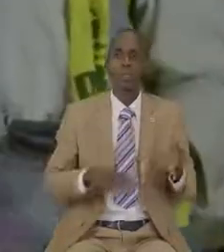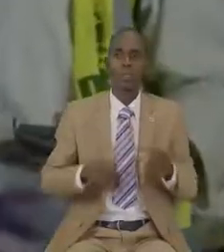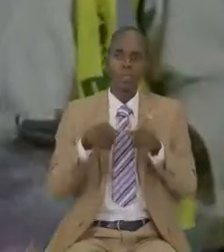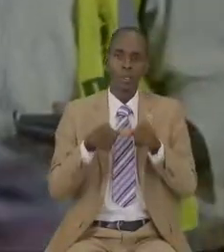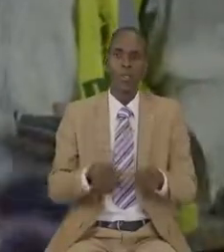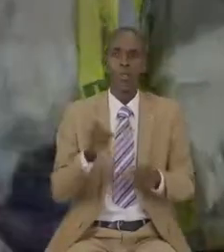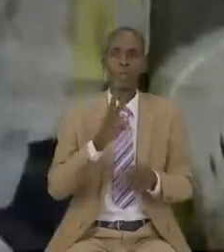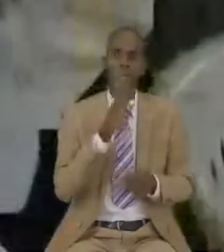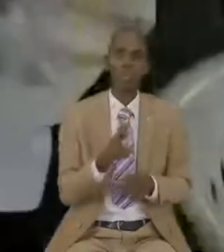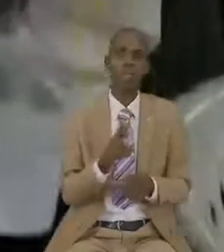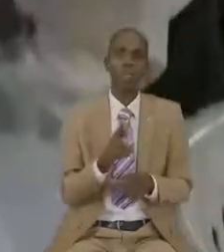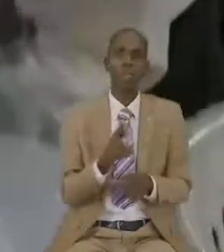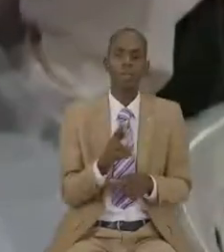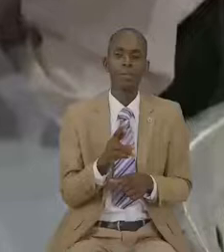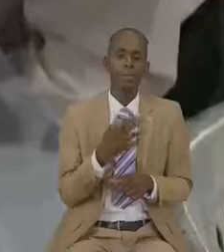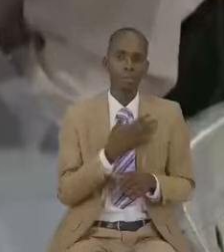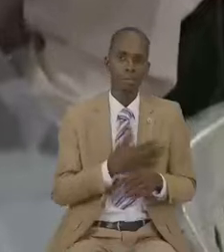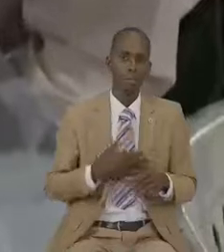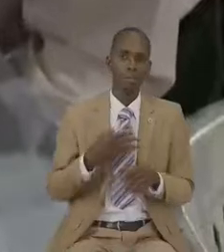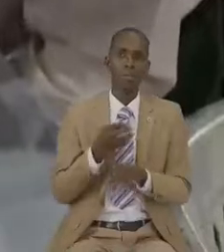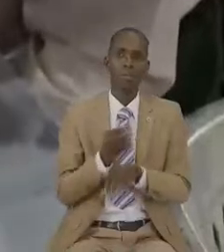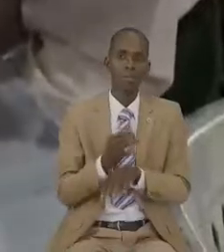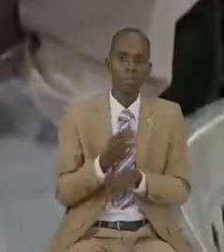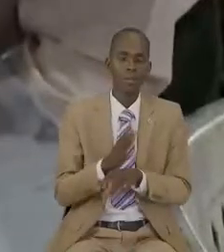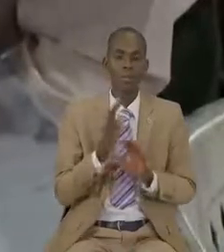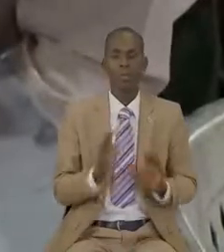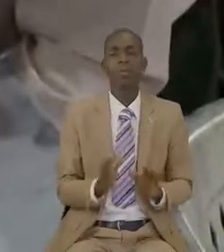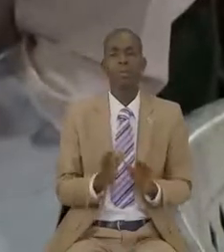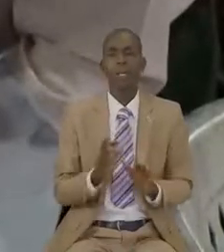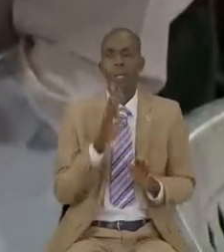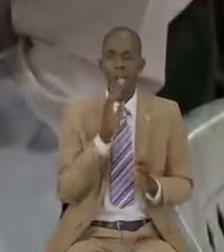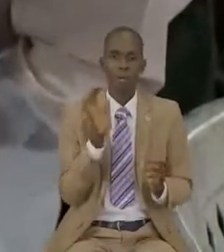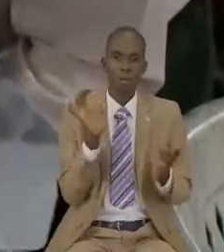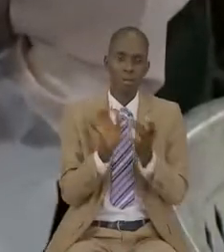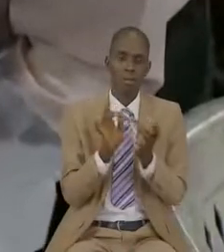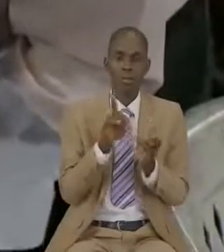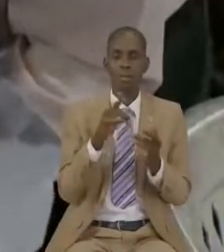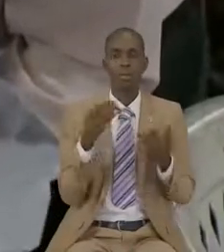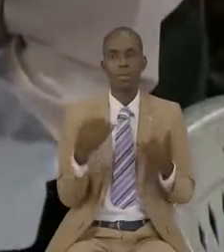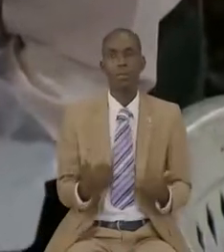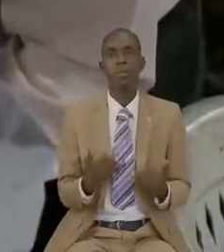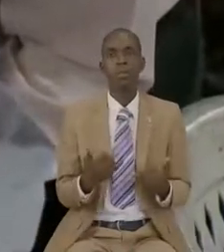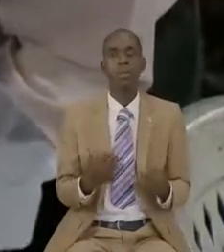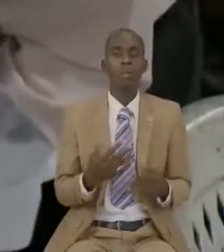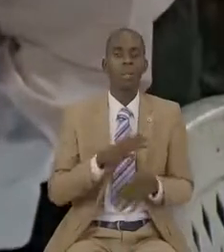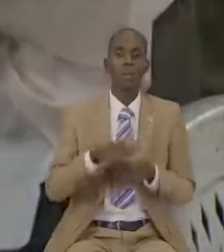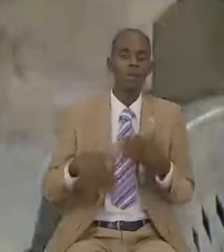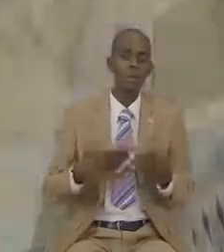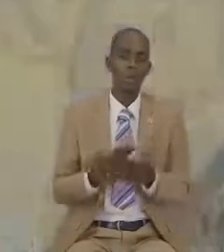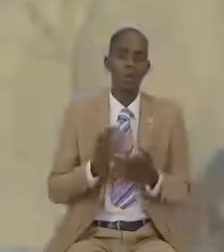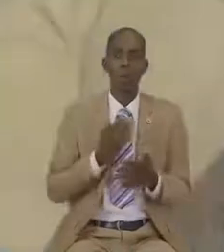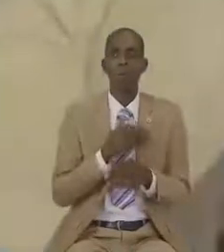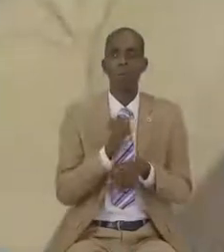êtes. Alors, dans nos différentes nations, nos pays, dans nos localités, sur le champ